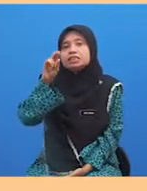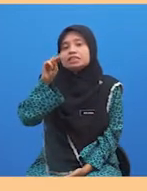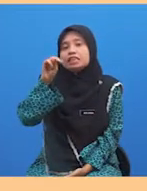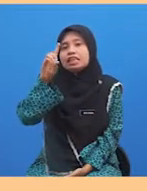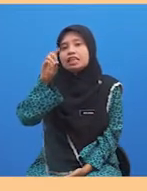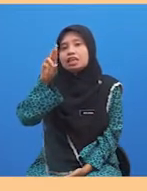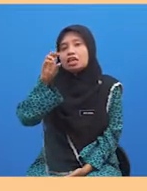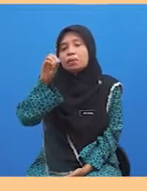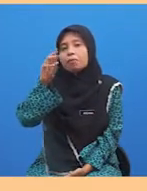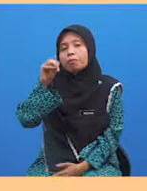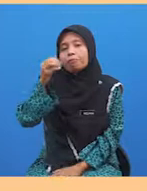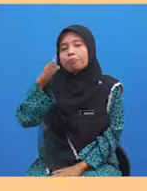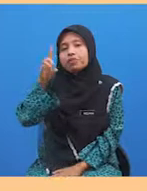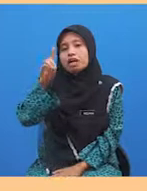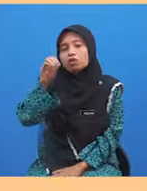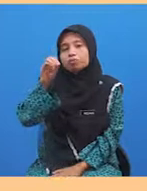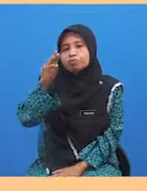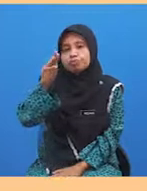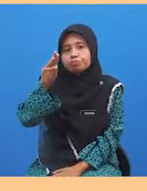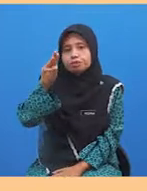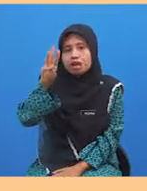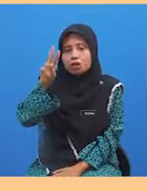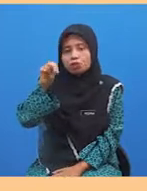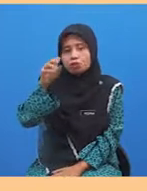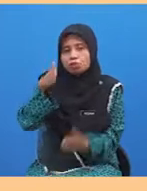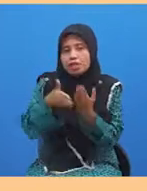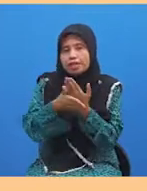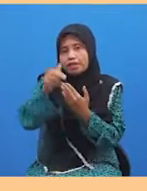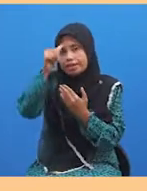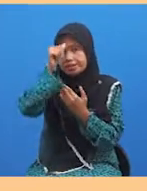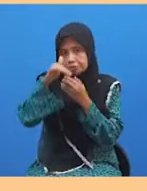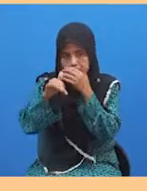Peristiwa ini dianggap menarik kerana